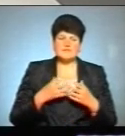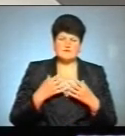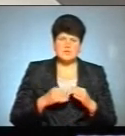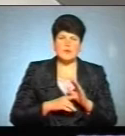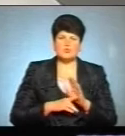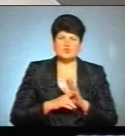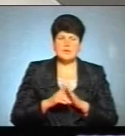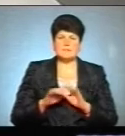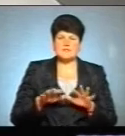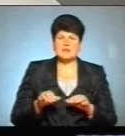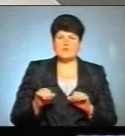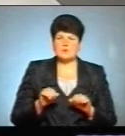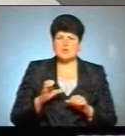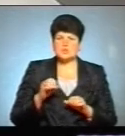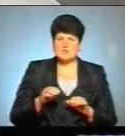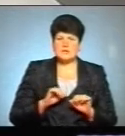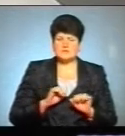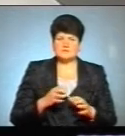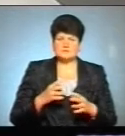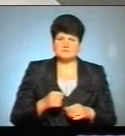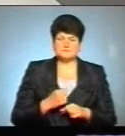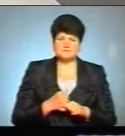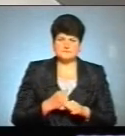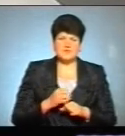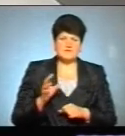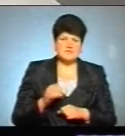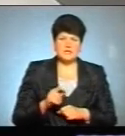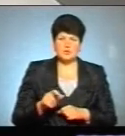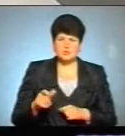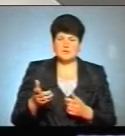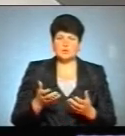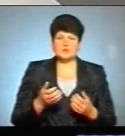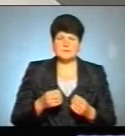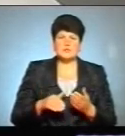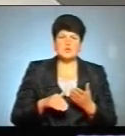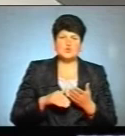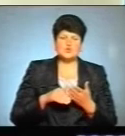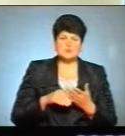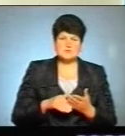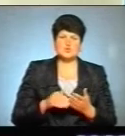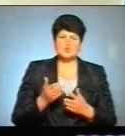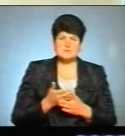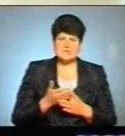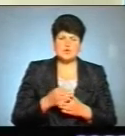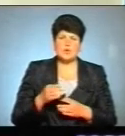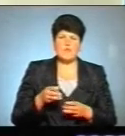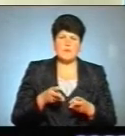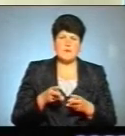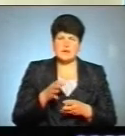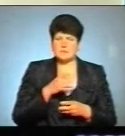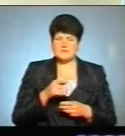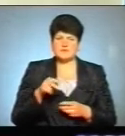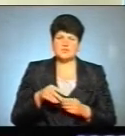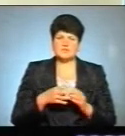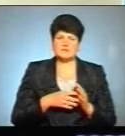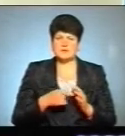місцеве управління соціального захисту. Тобто всі ті люди, які отримували субсидії в опалювальний період